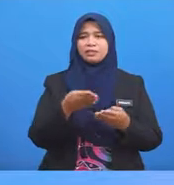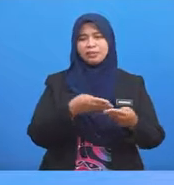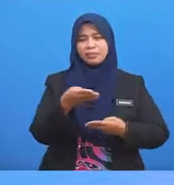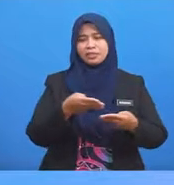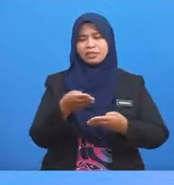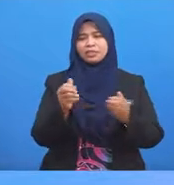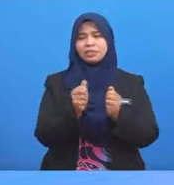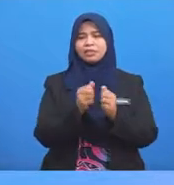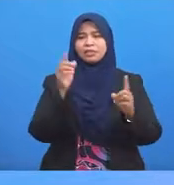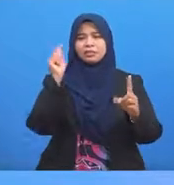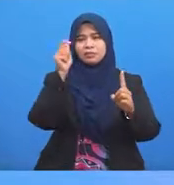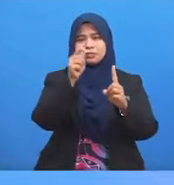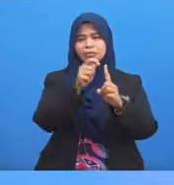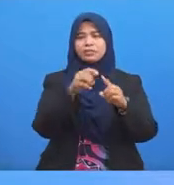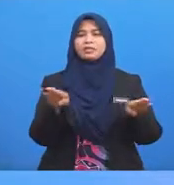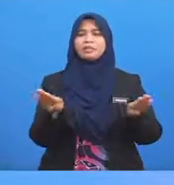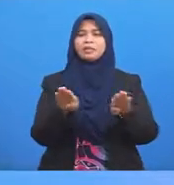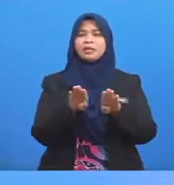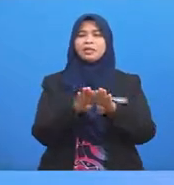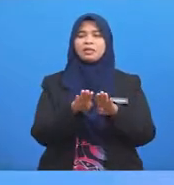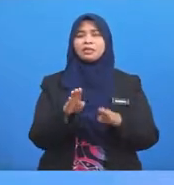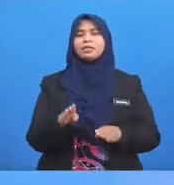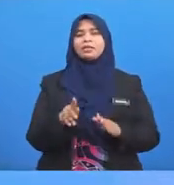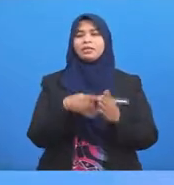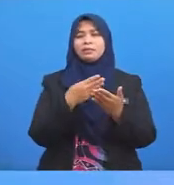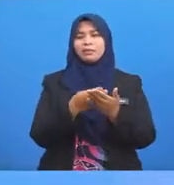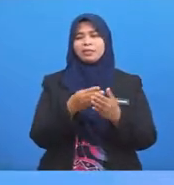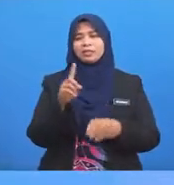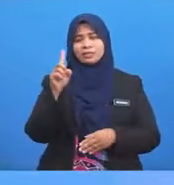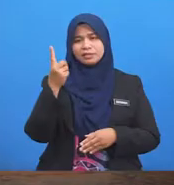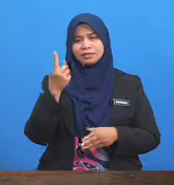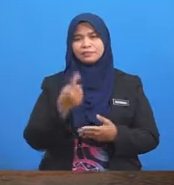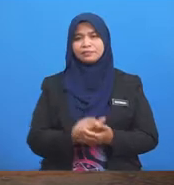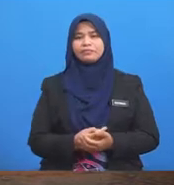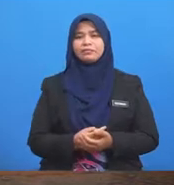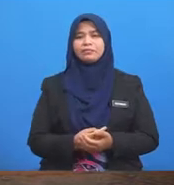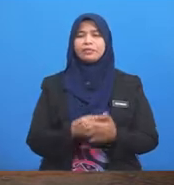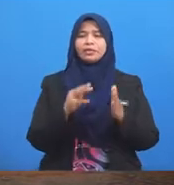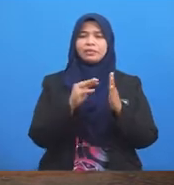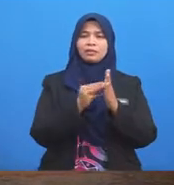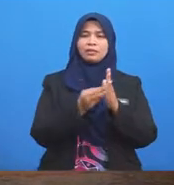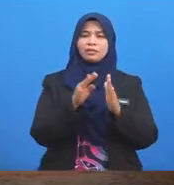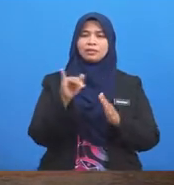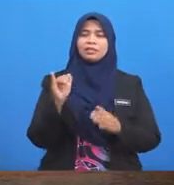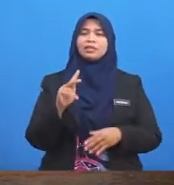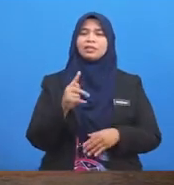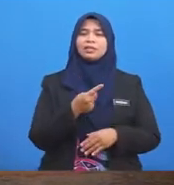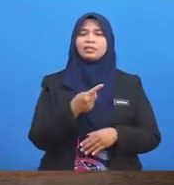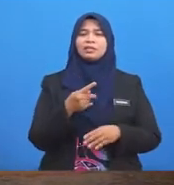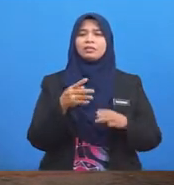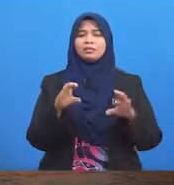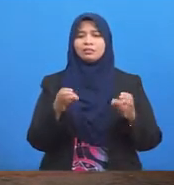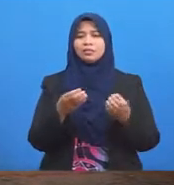balasan dengan tujuan sebagai kebajikan semata-mata. Maksudnya, kita melakukan